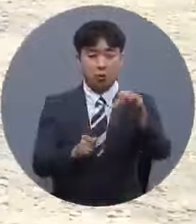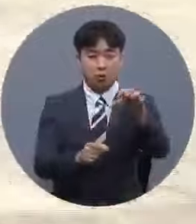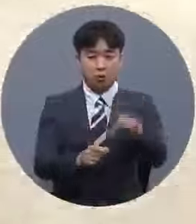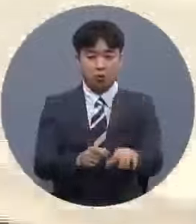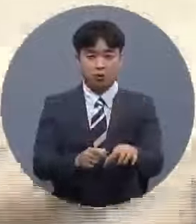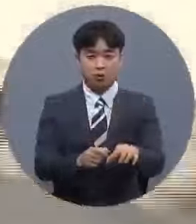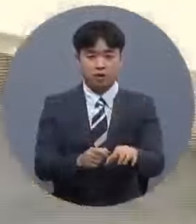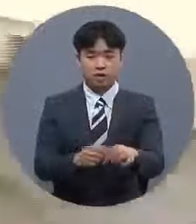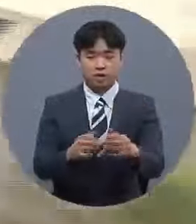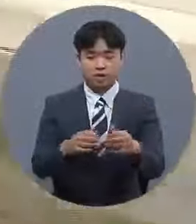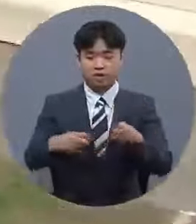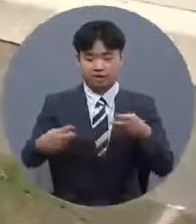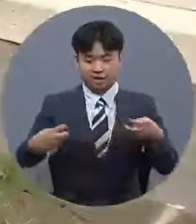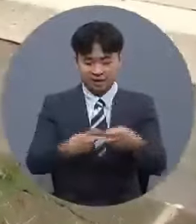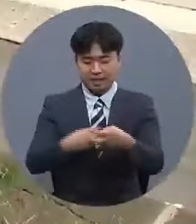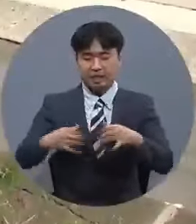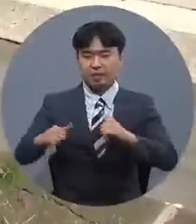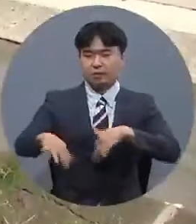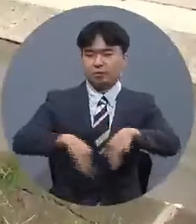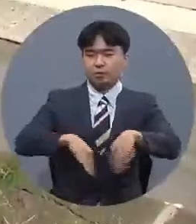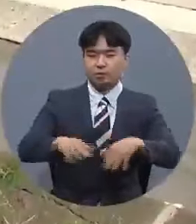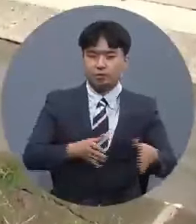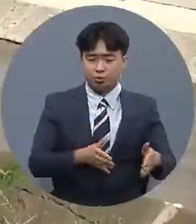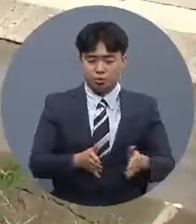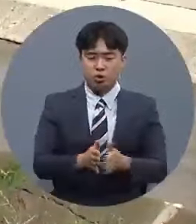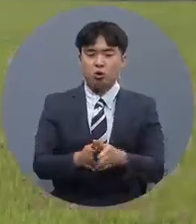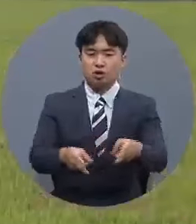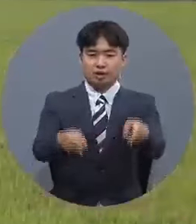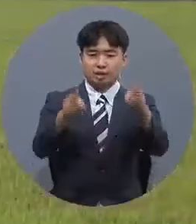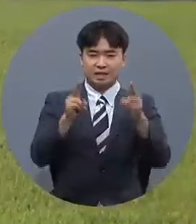통행과 도보 이용이 가능한 교량을 설치할 계획입니다.